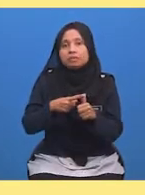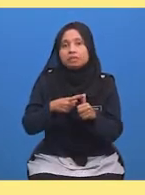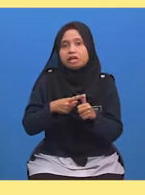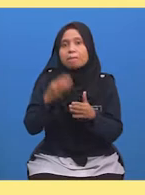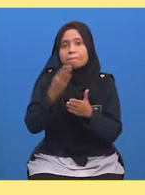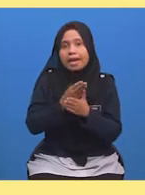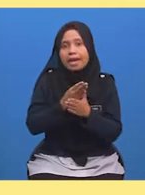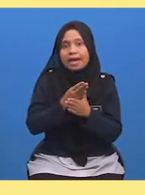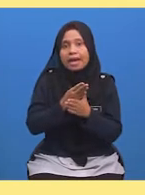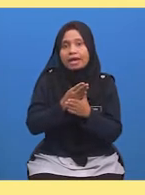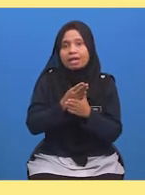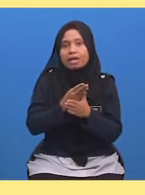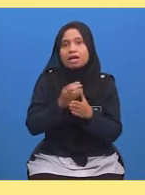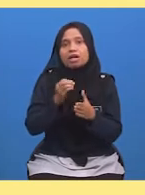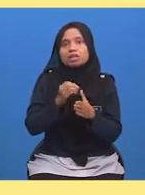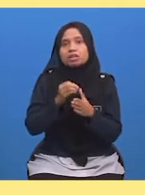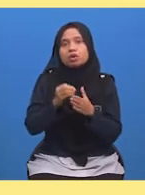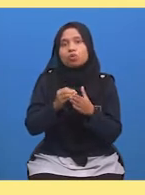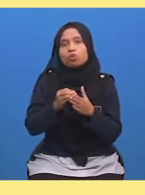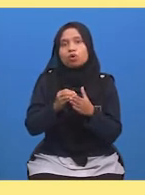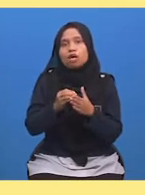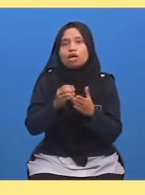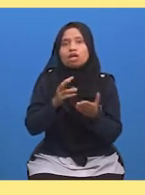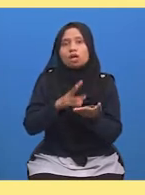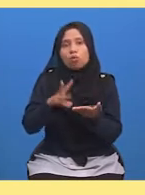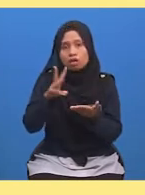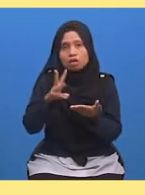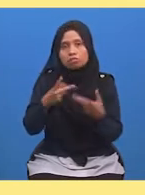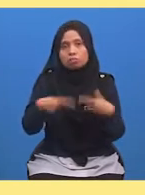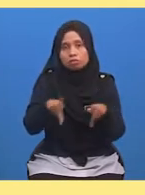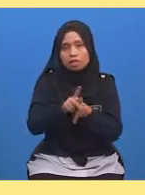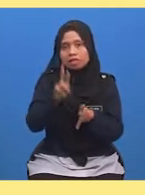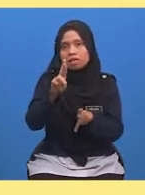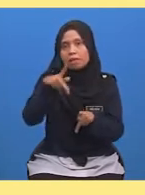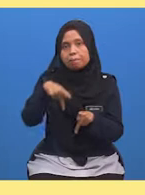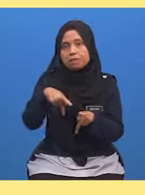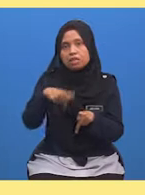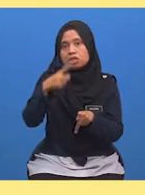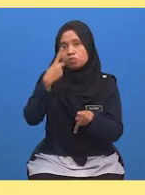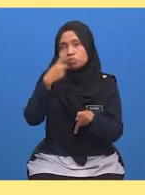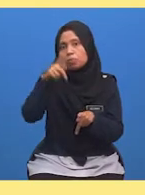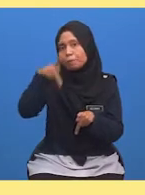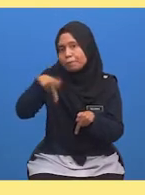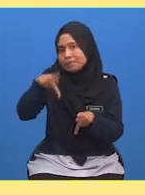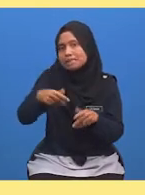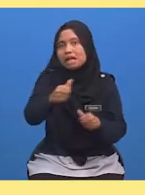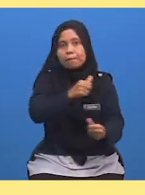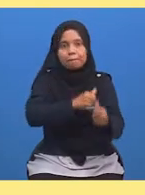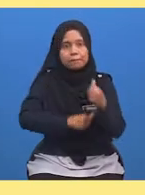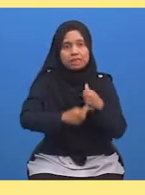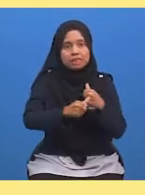pihak bank atau institusi keuangan memerlukan rancangan perniagaan bagi